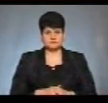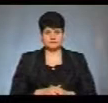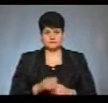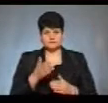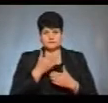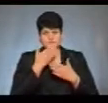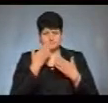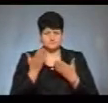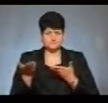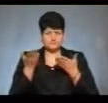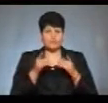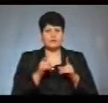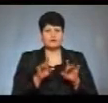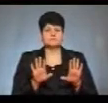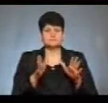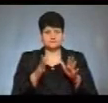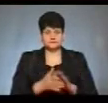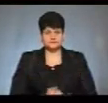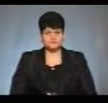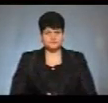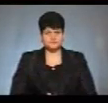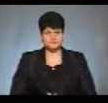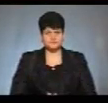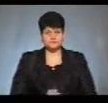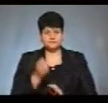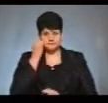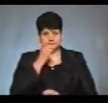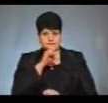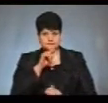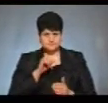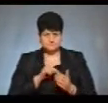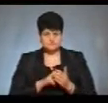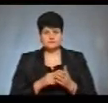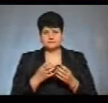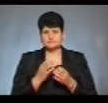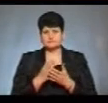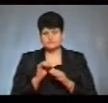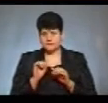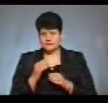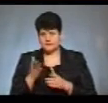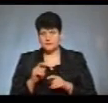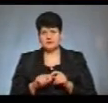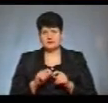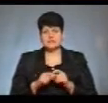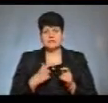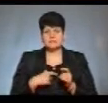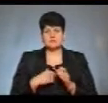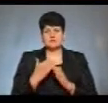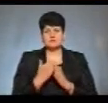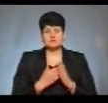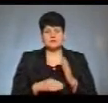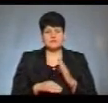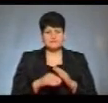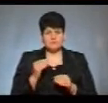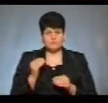має. Чому так, скажіть, будь ласка? Дякую вам за запитання. Тож, чи є ще можливість перевірити себе у списках виборців, і